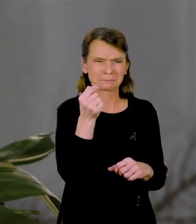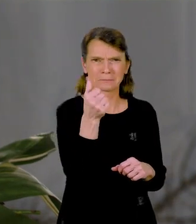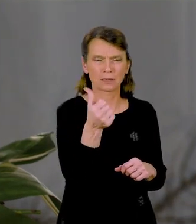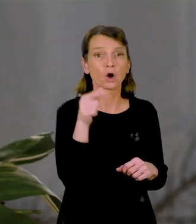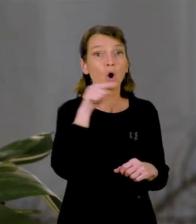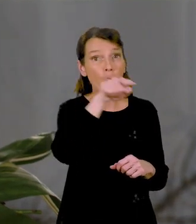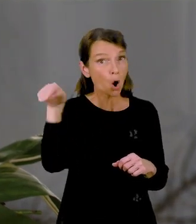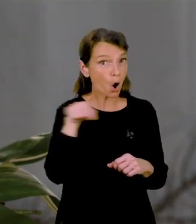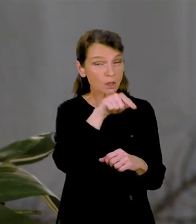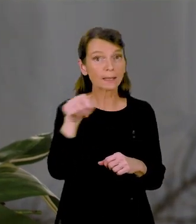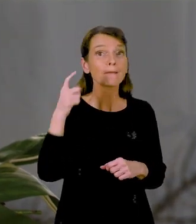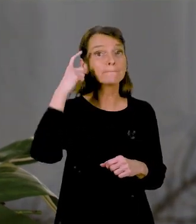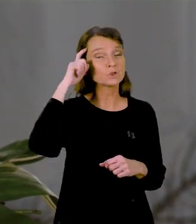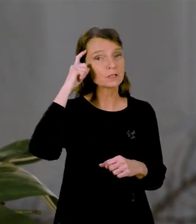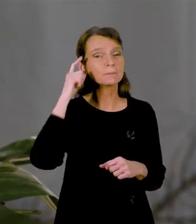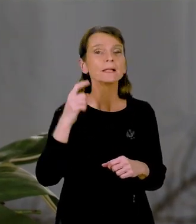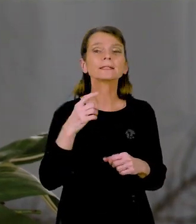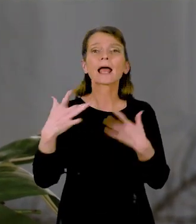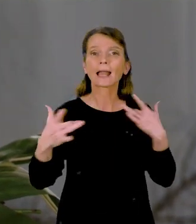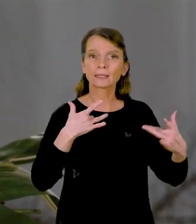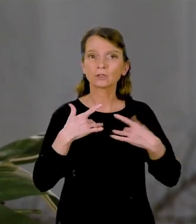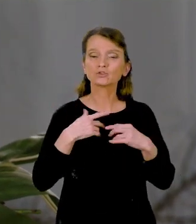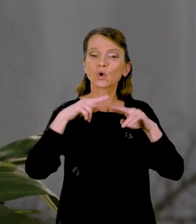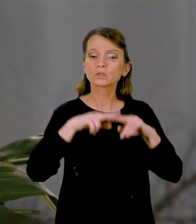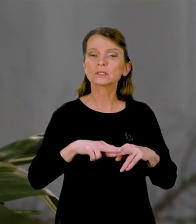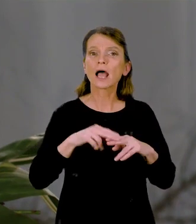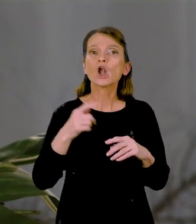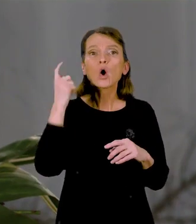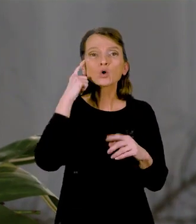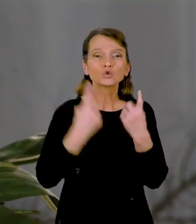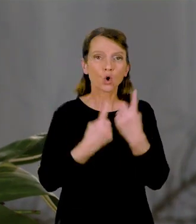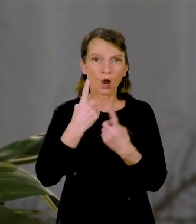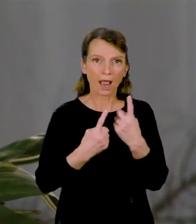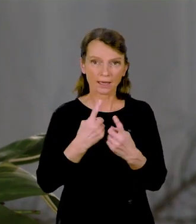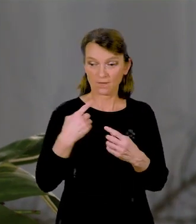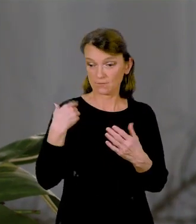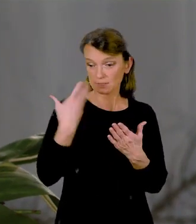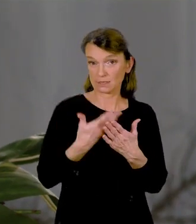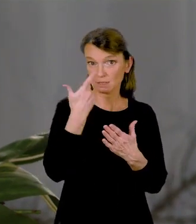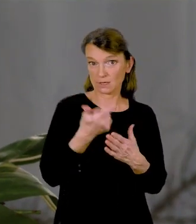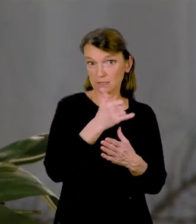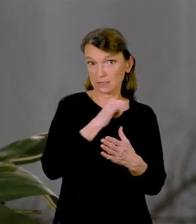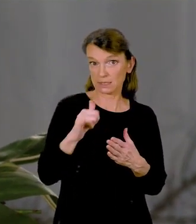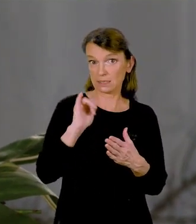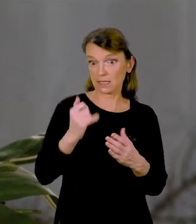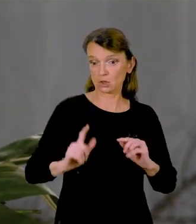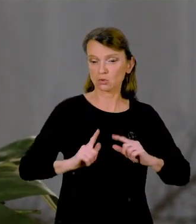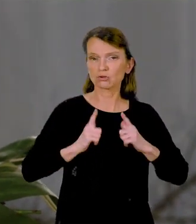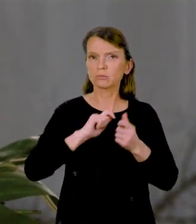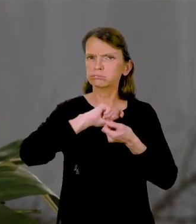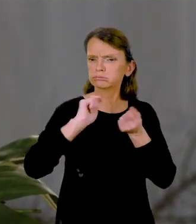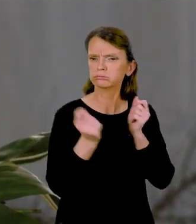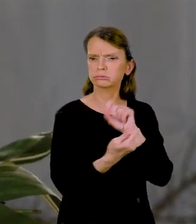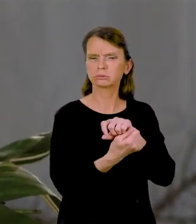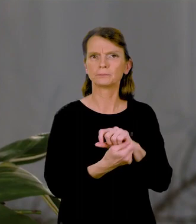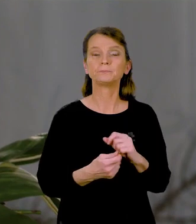dveh desetletjih gledališko in tudi drugo kulturno dogajanje na Kočevskem doživelo opazen preporod.